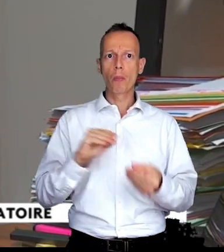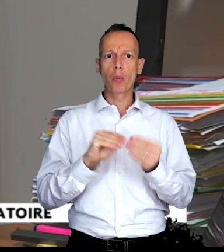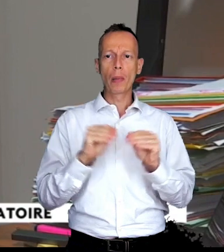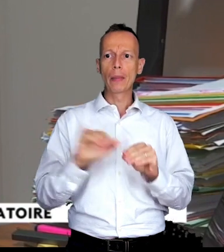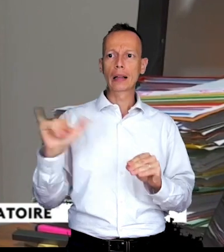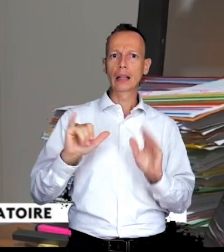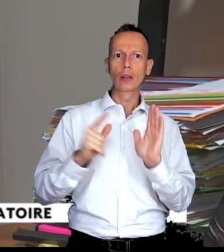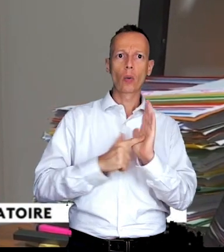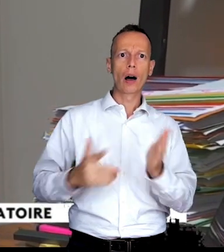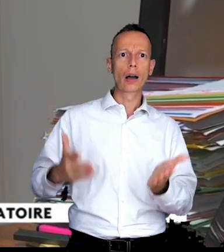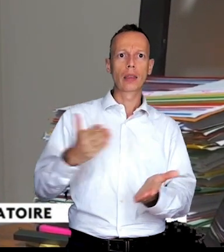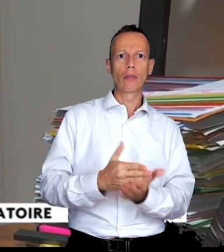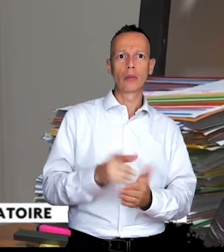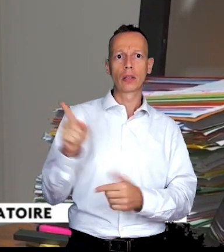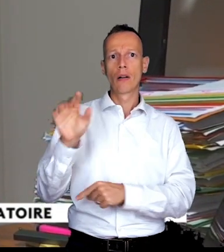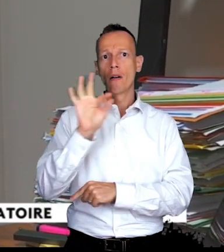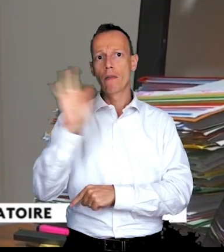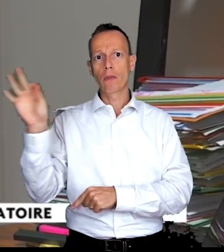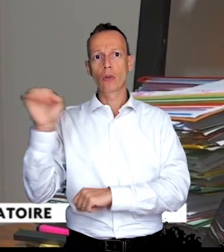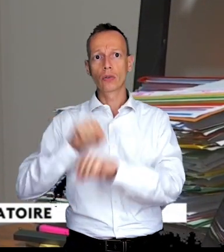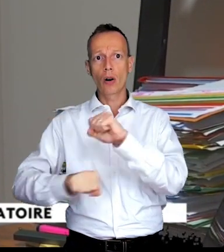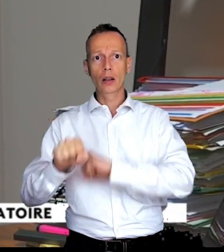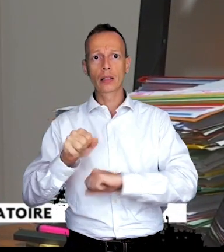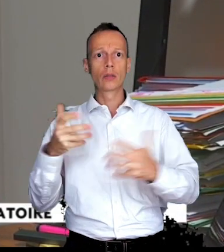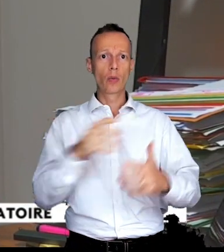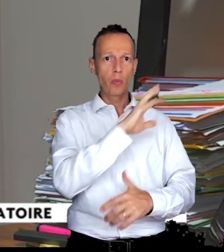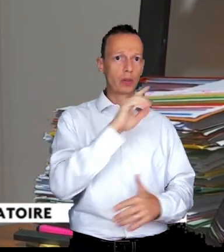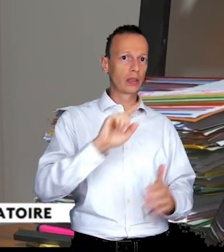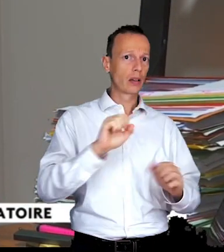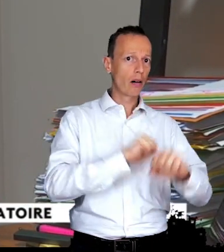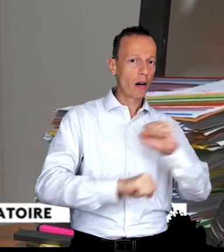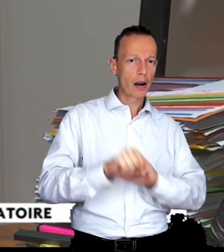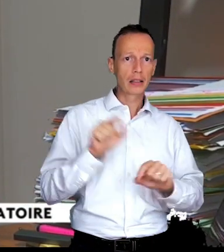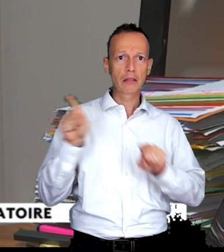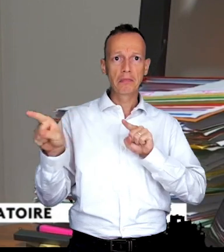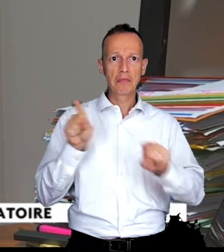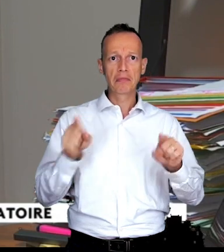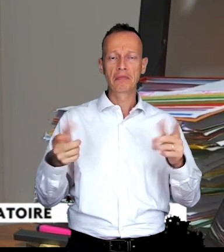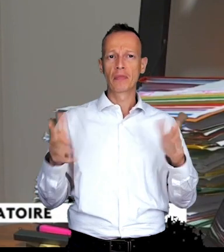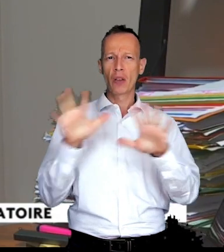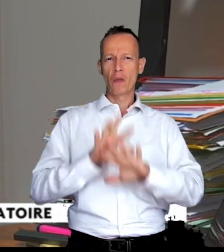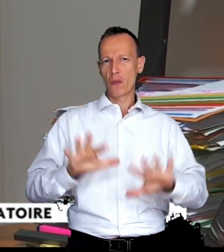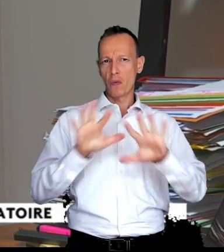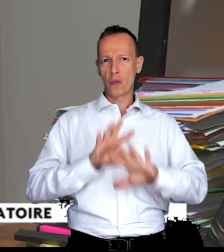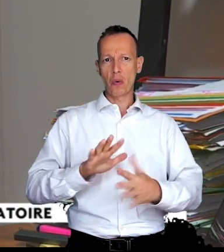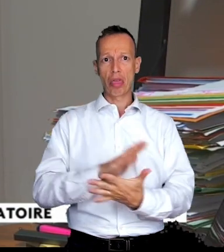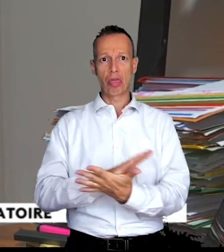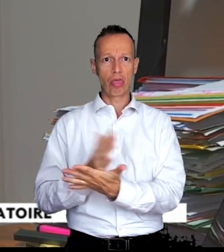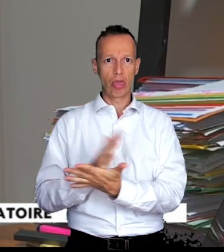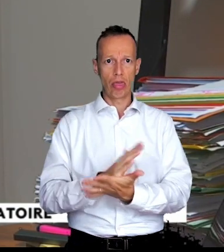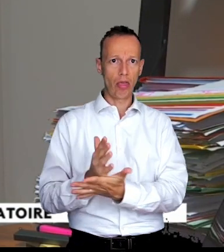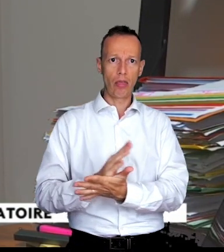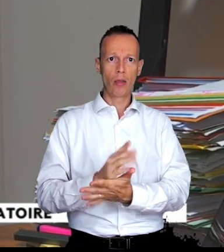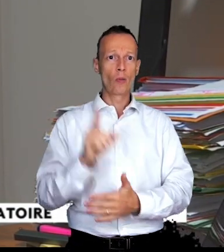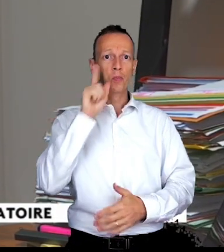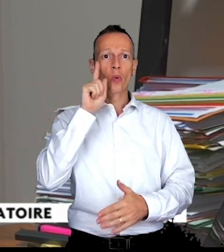publiques. Et depuis le début de cette crise, on rencontre des problèmes de compétences, justement pour savoir qui